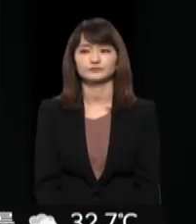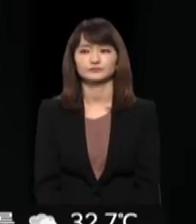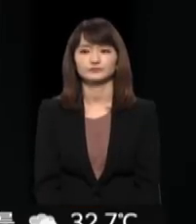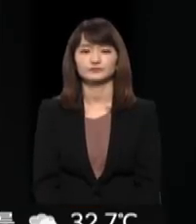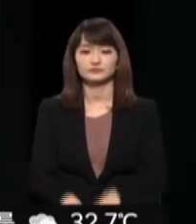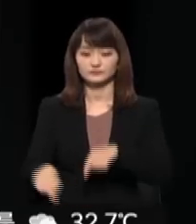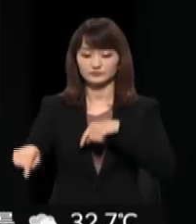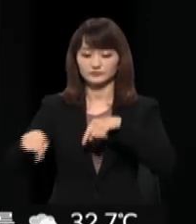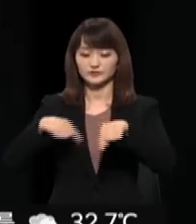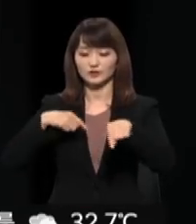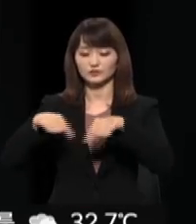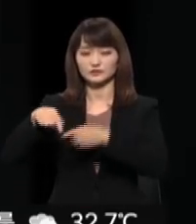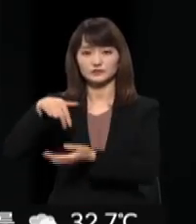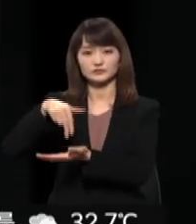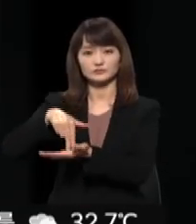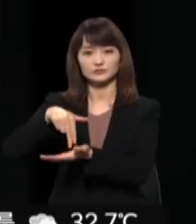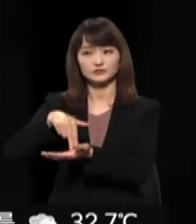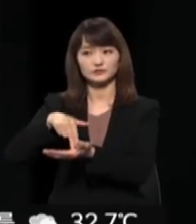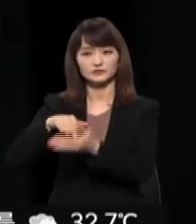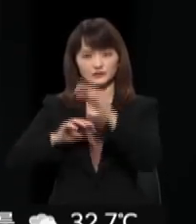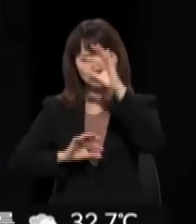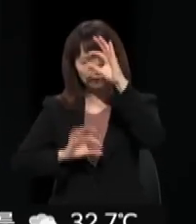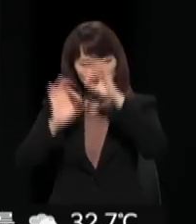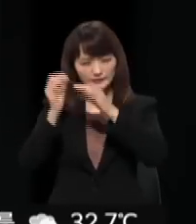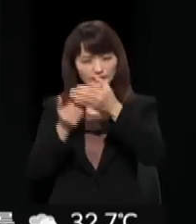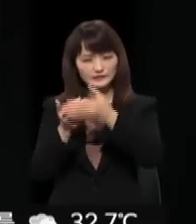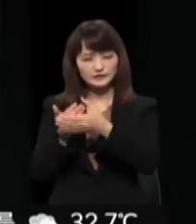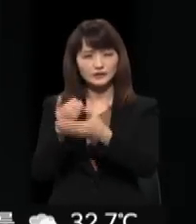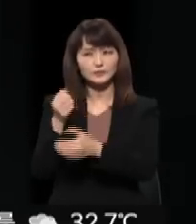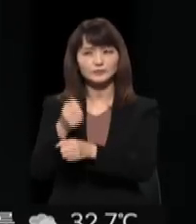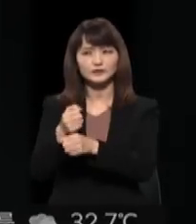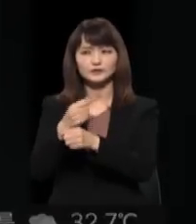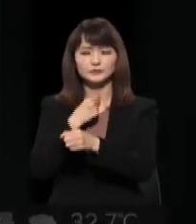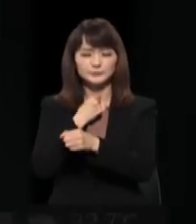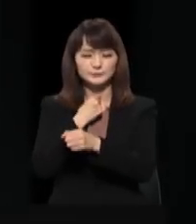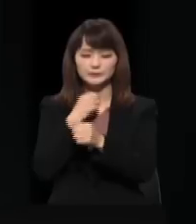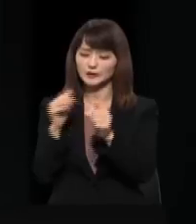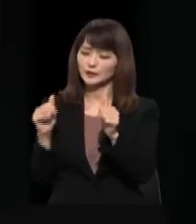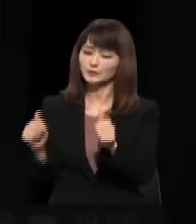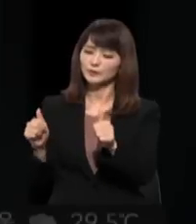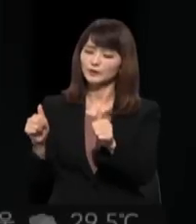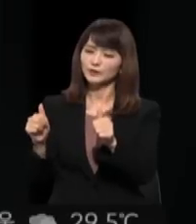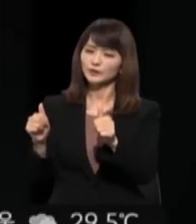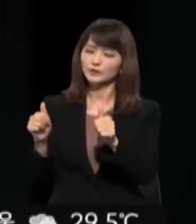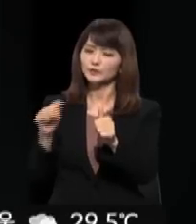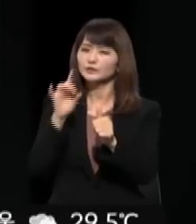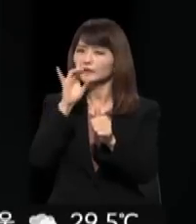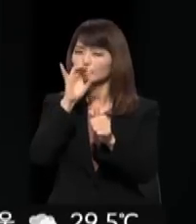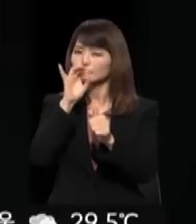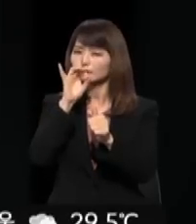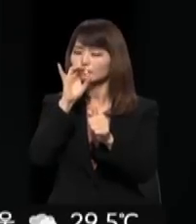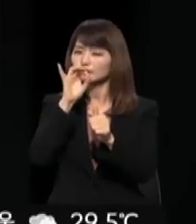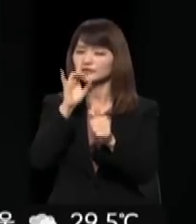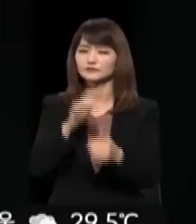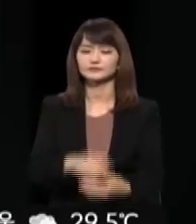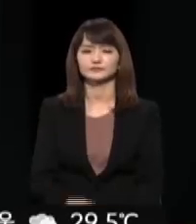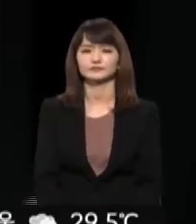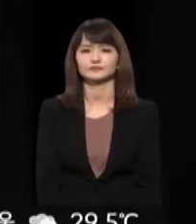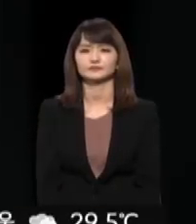정치적으로는 어쨌든 뭔가 사건을 만들고 싶으나 법적으로 이게 안 되는 거 아니냐 근데 이런 관측들이 많아요